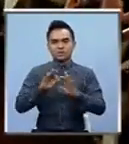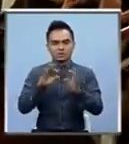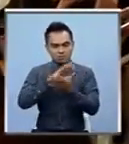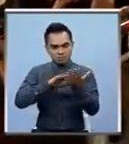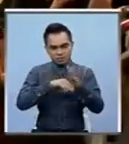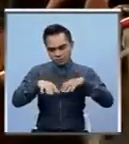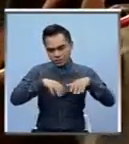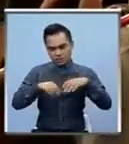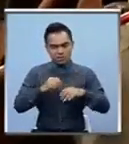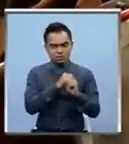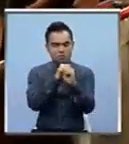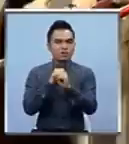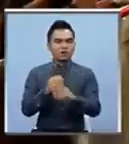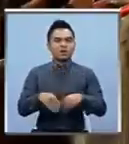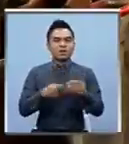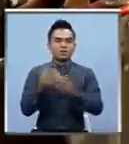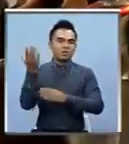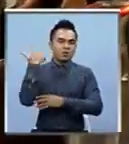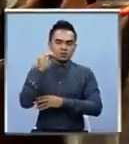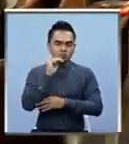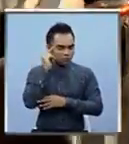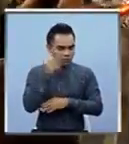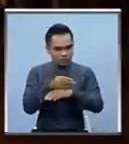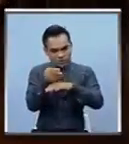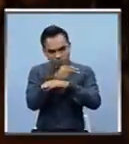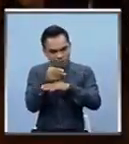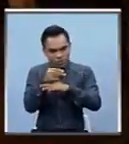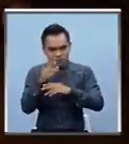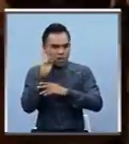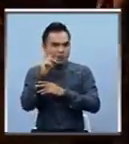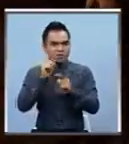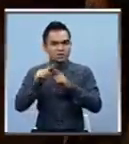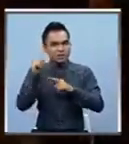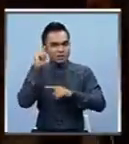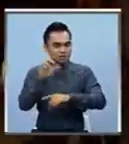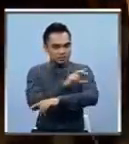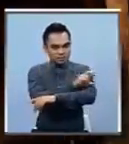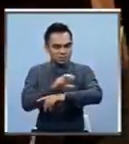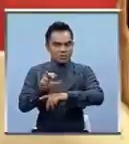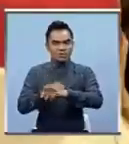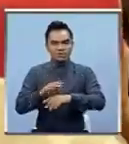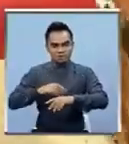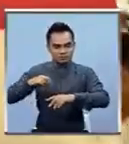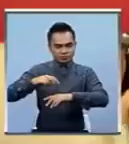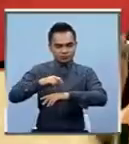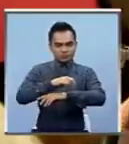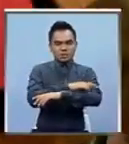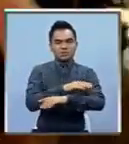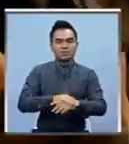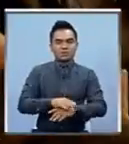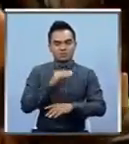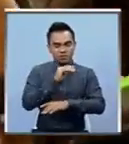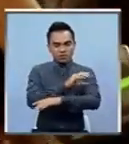ความปลอดภัยอย่างเช่นวันนี้ที่ได้นำสื่อมวลชนไปตรวจตราบริเวณทางเดินสกายวอล์ก ระหว่าง2สถานีรถไฟฟ้า BTS